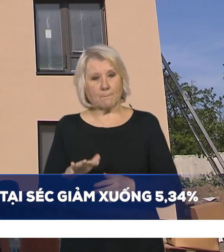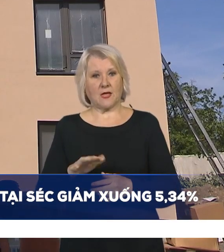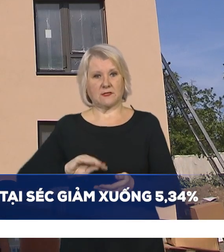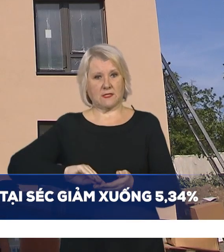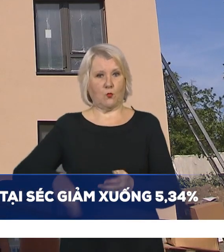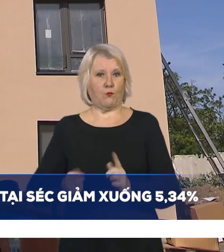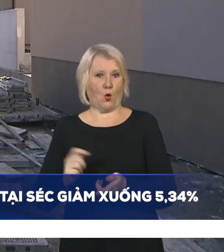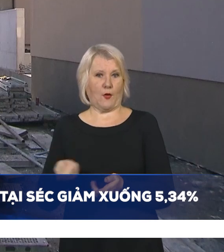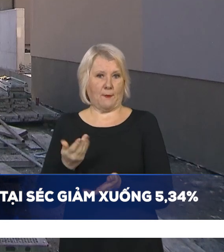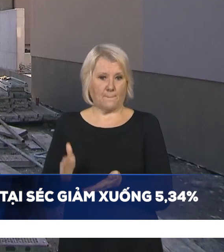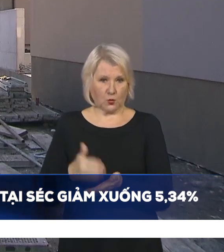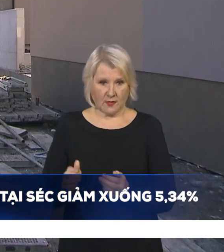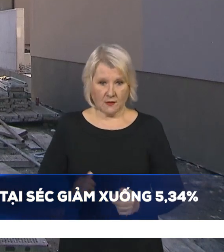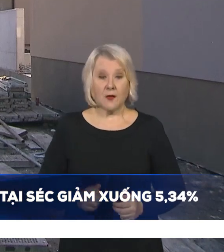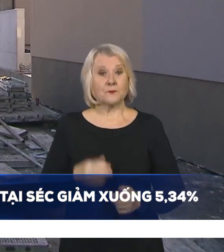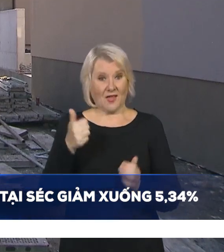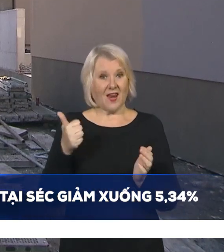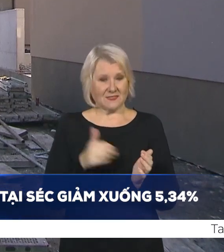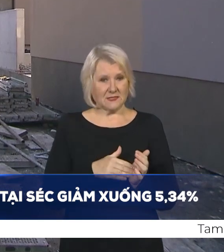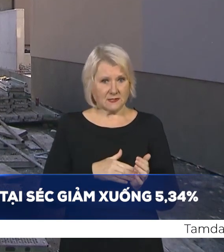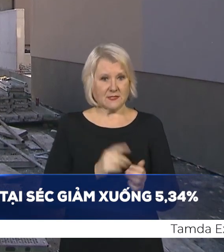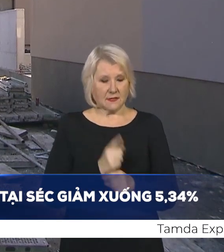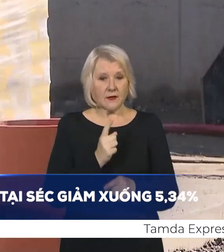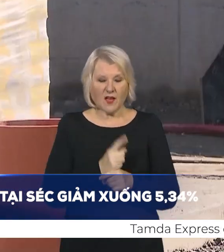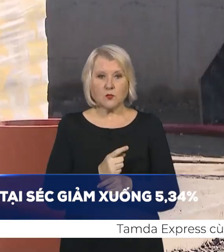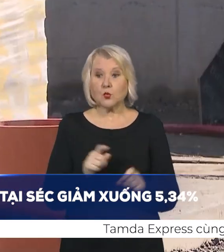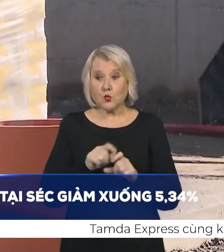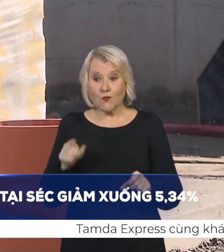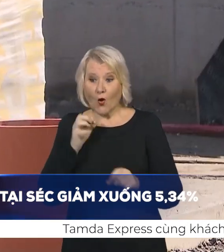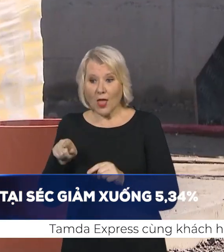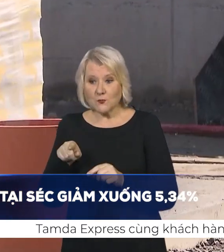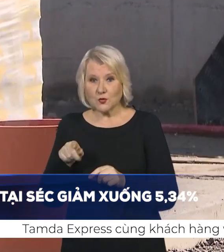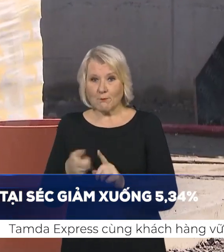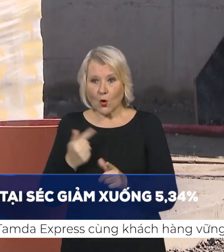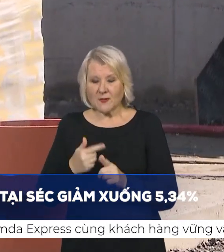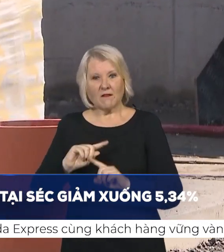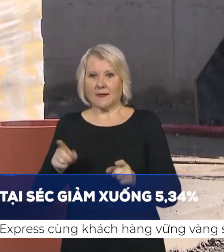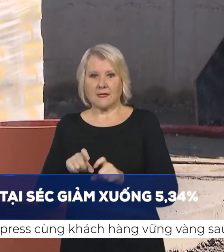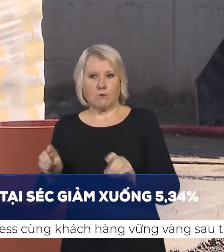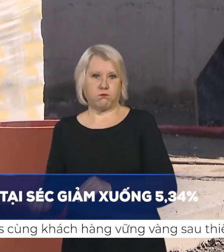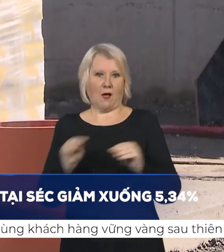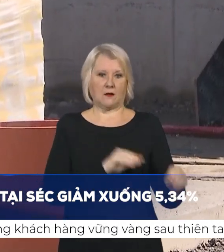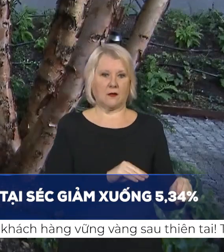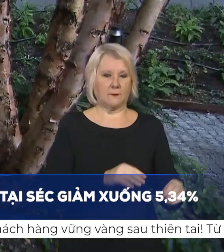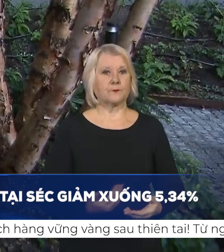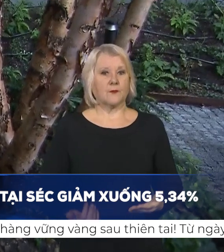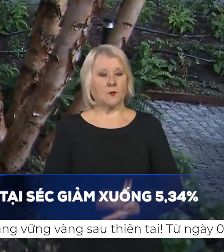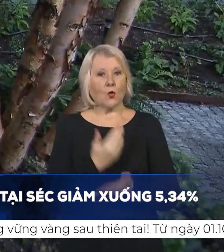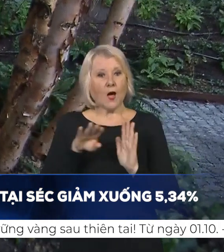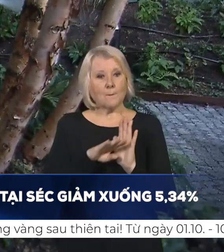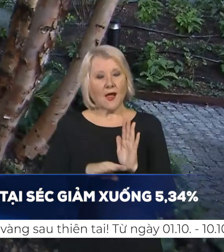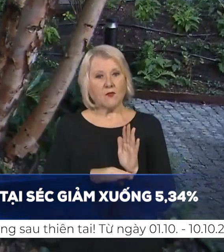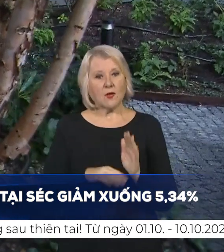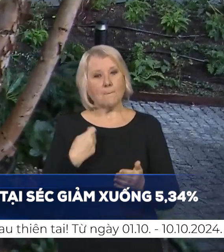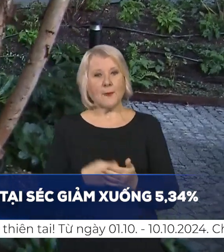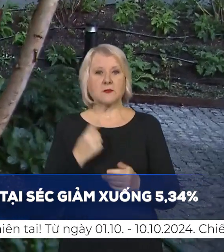trung bình là 5,34%. Thì khoản thanh toàn hàng tháng là 21.155 korun trong tháng 10. So với tháng 9, khoản thanh toàn